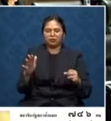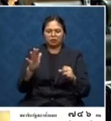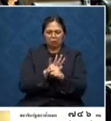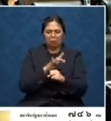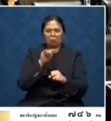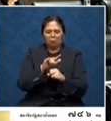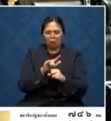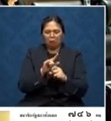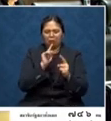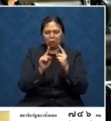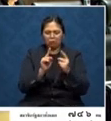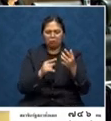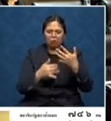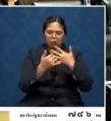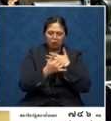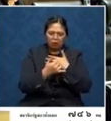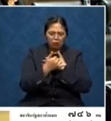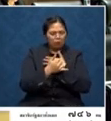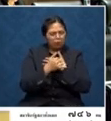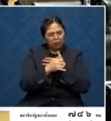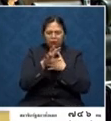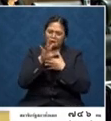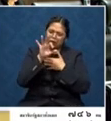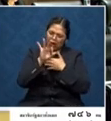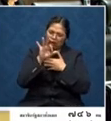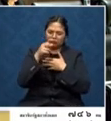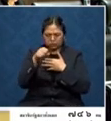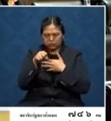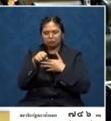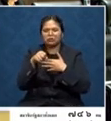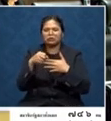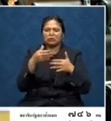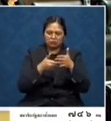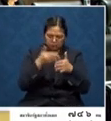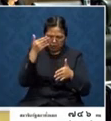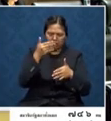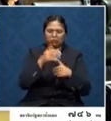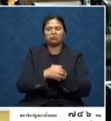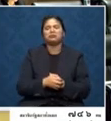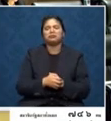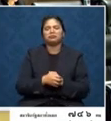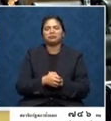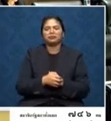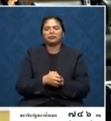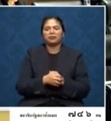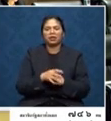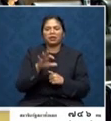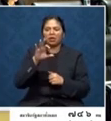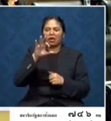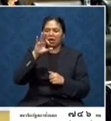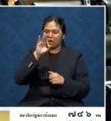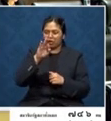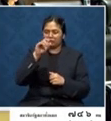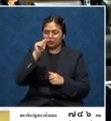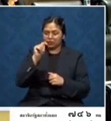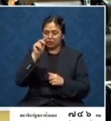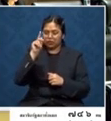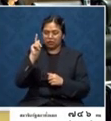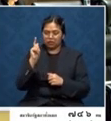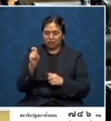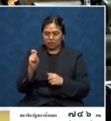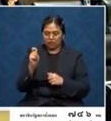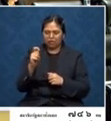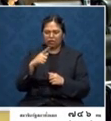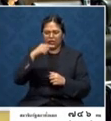เทศก็ปาเข้าไปเกือบปีที่9ปีที่10ค่ะดังนั้นที่ฉันจึงไม่แปลกใจที่ FTA ไทยสหภาพยุโรปจะมีความล่าช้